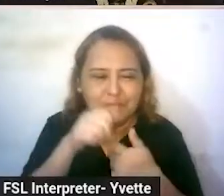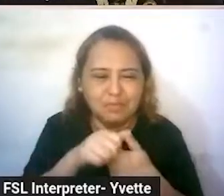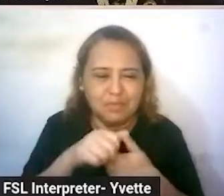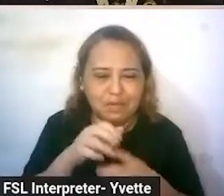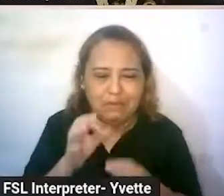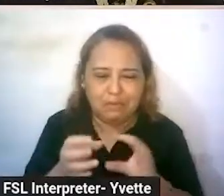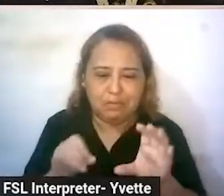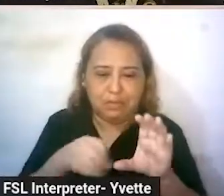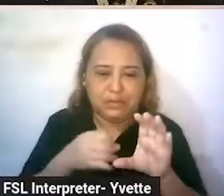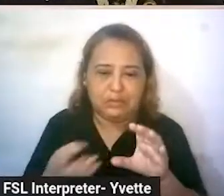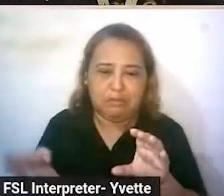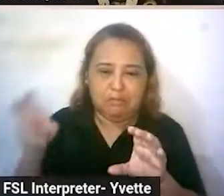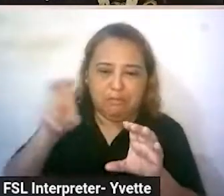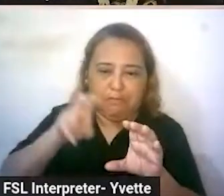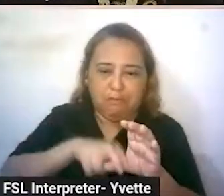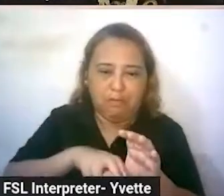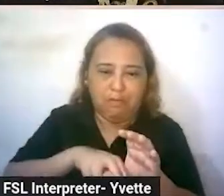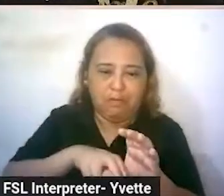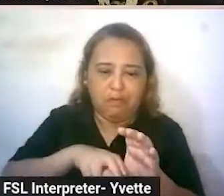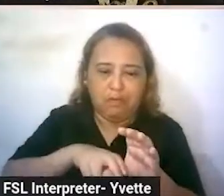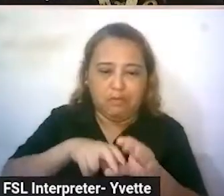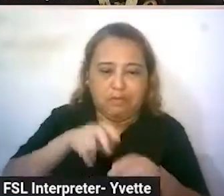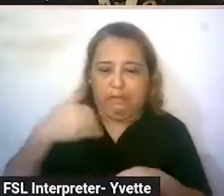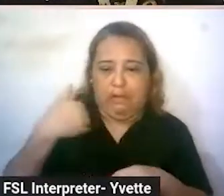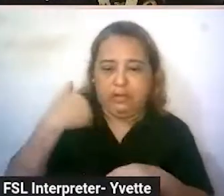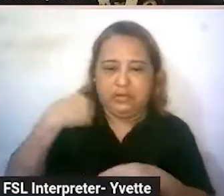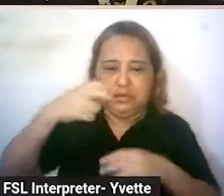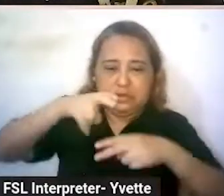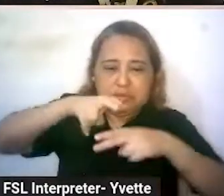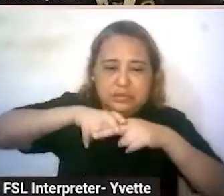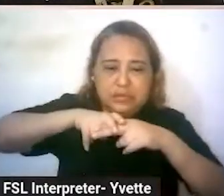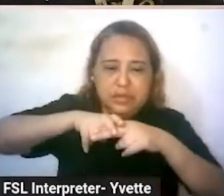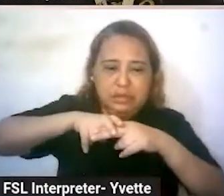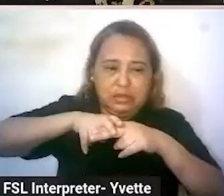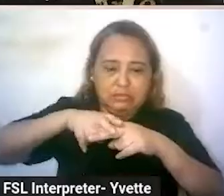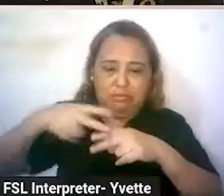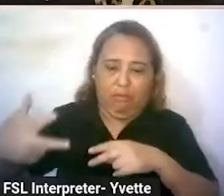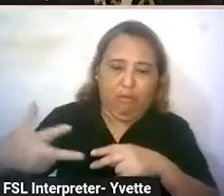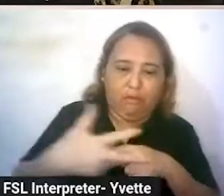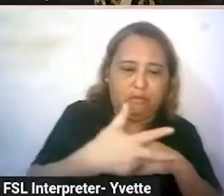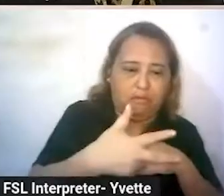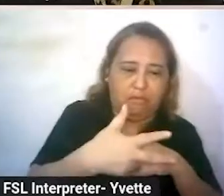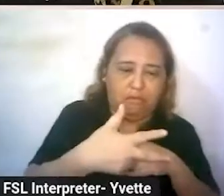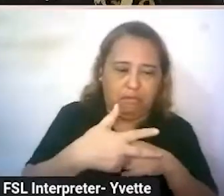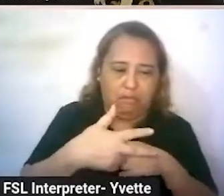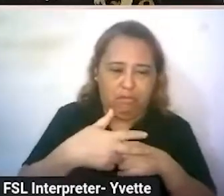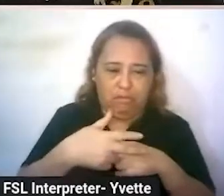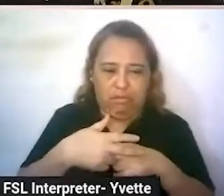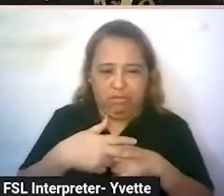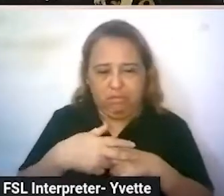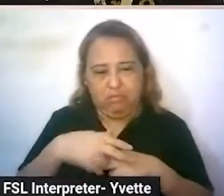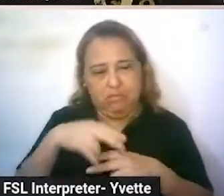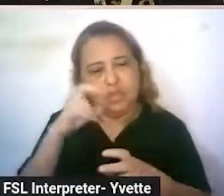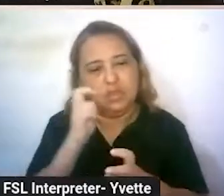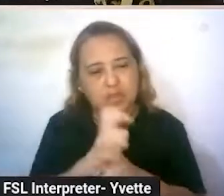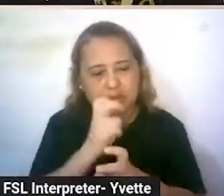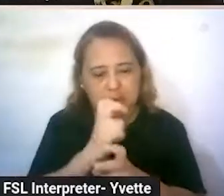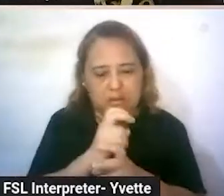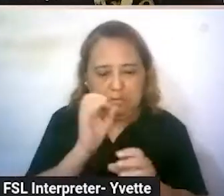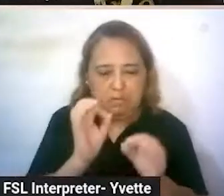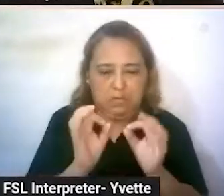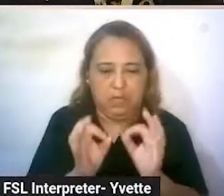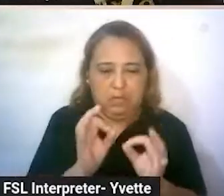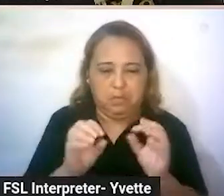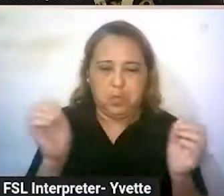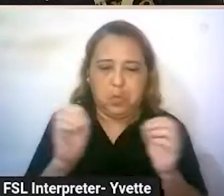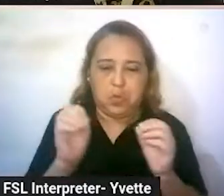pagsakay man ng jeep, aandar kahit di ka nakaupo. Para nga sa walang, para sa hindi nakabaston ang hirap nun. Mm-hmm. Paano pa mm-hmm.